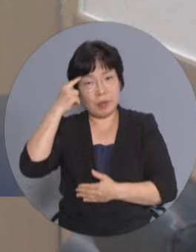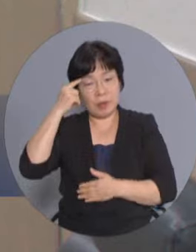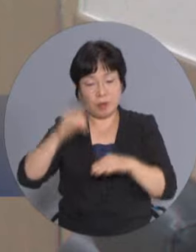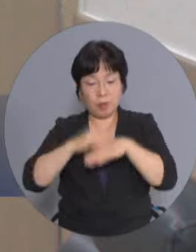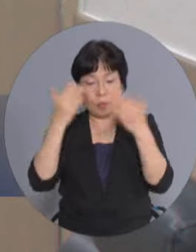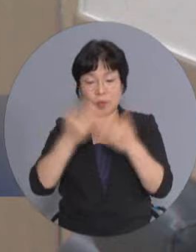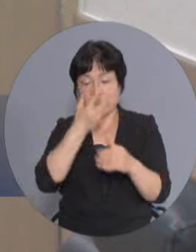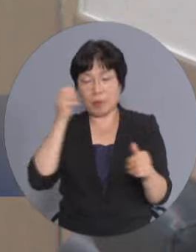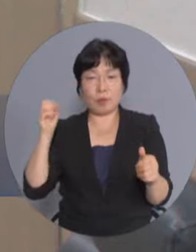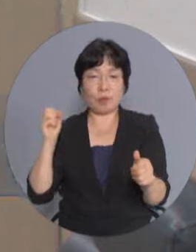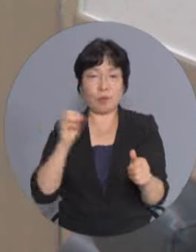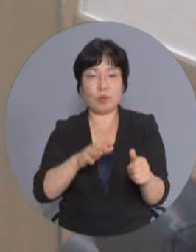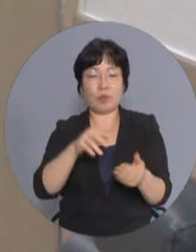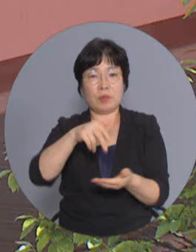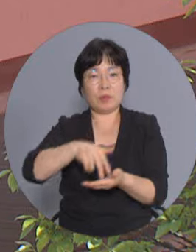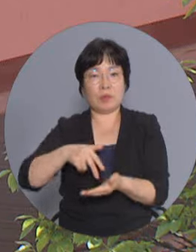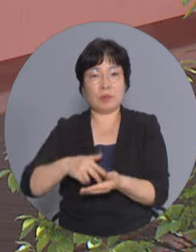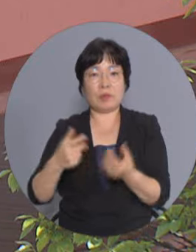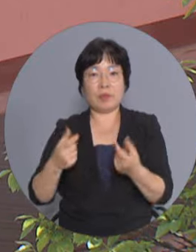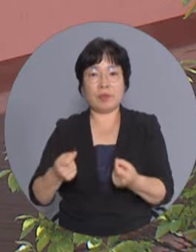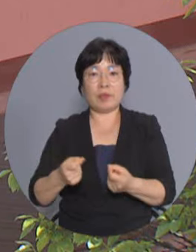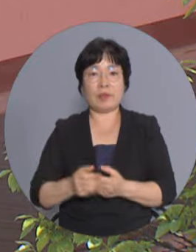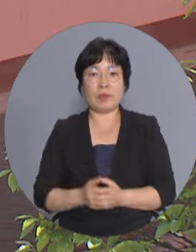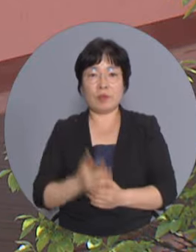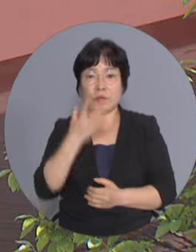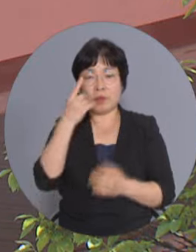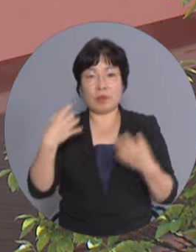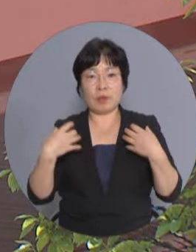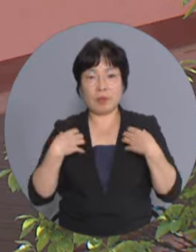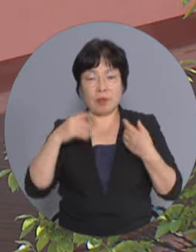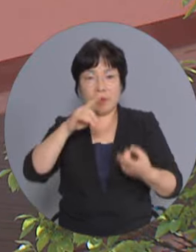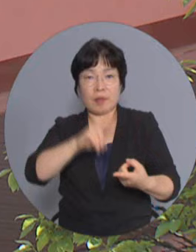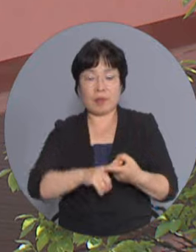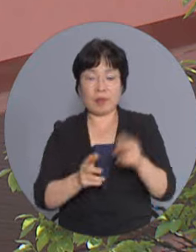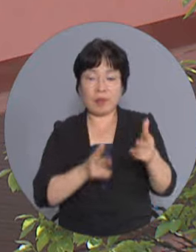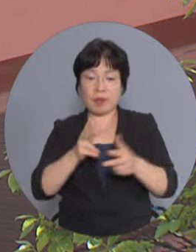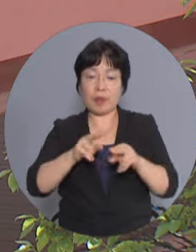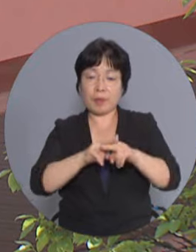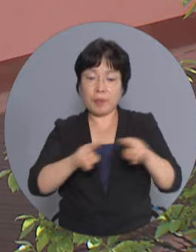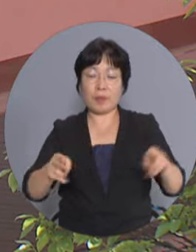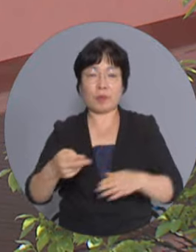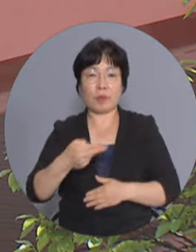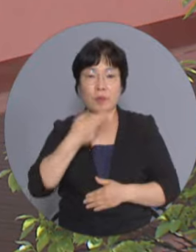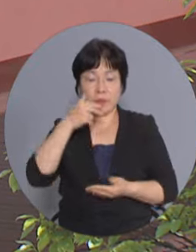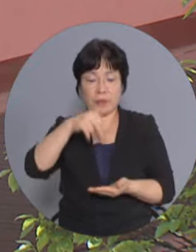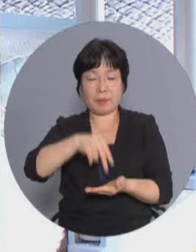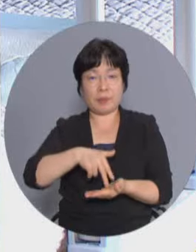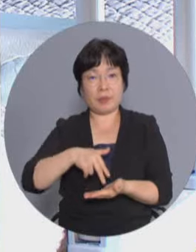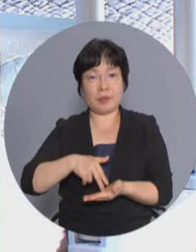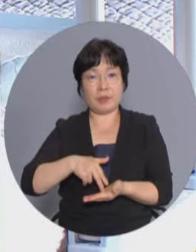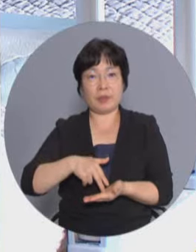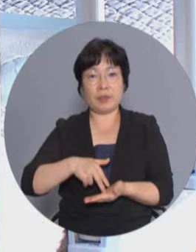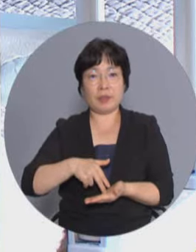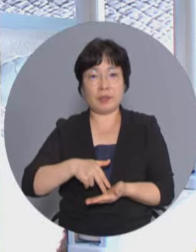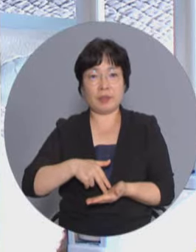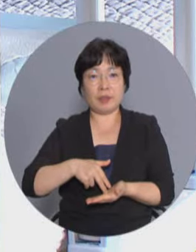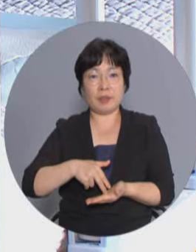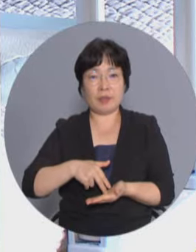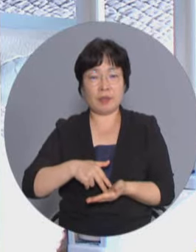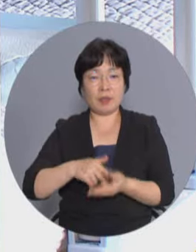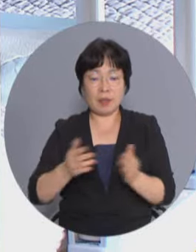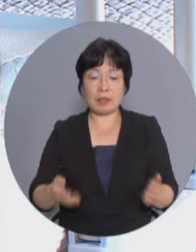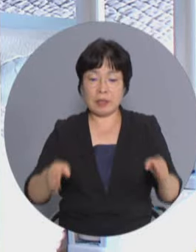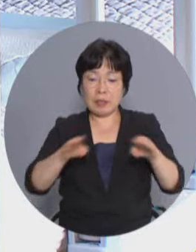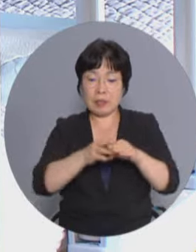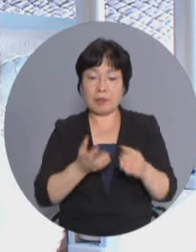전혀 반영하지 않았다는 거죠. 순천시는 이에 대해 사업 철회는 없다는 입장입니다. 또 언제든지 시설